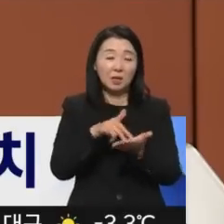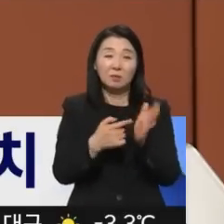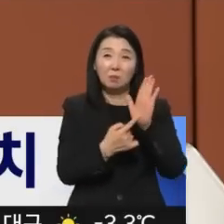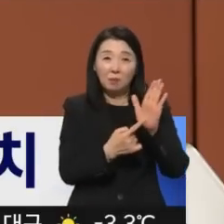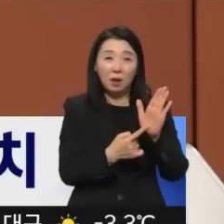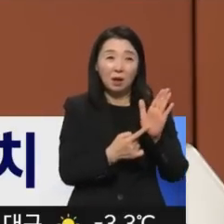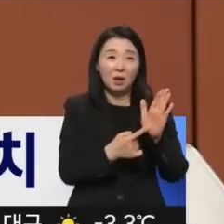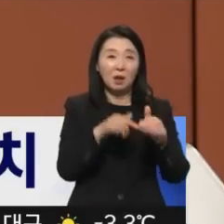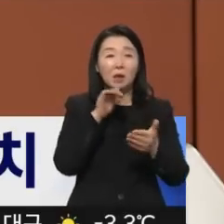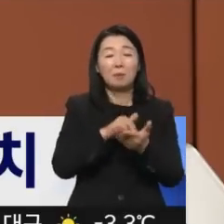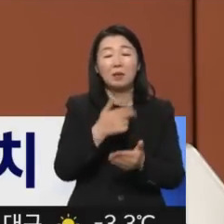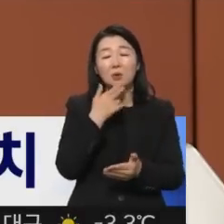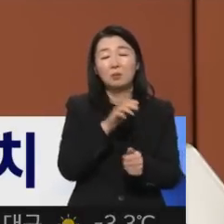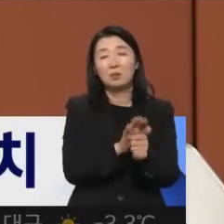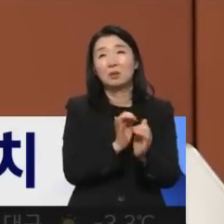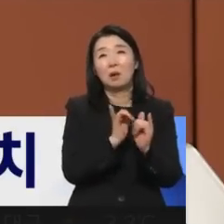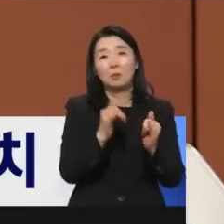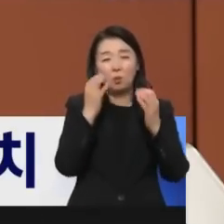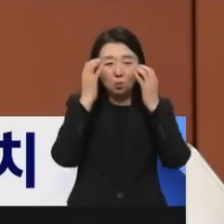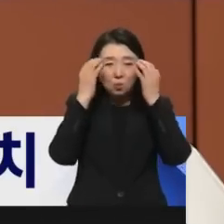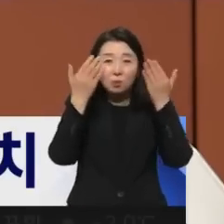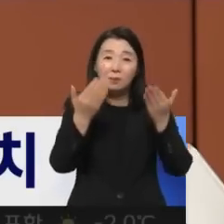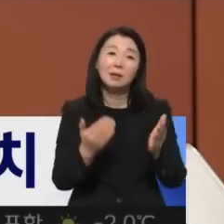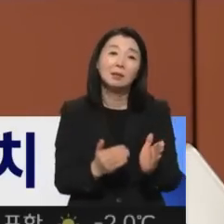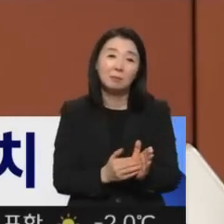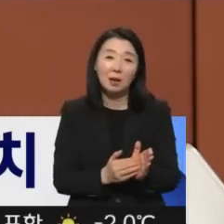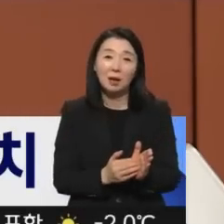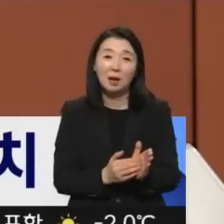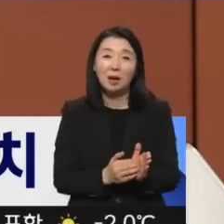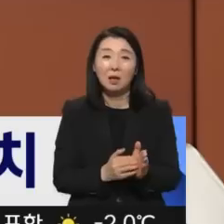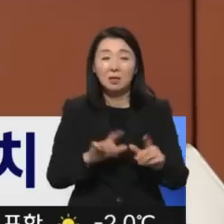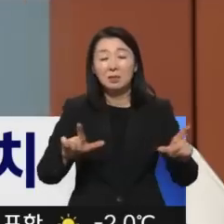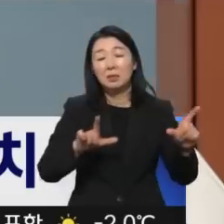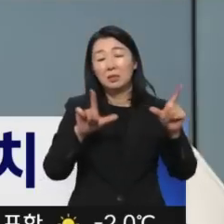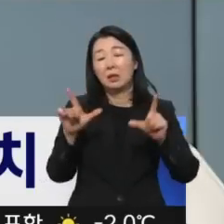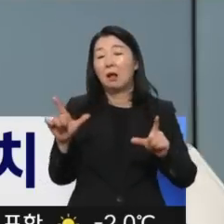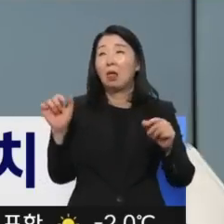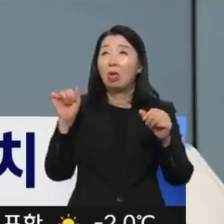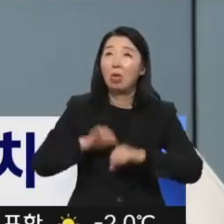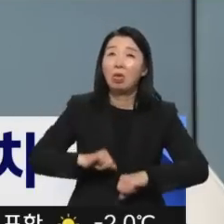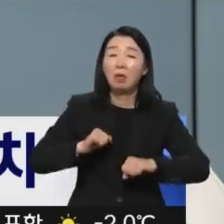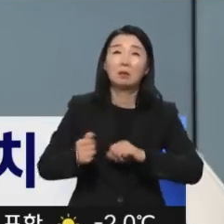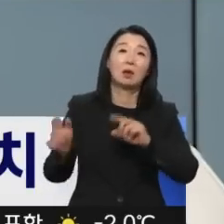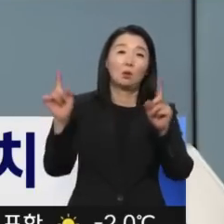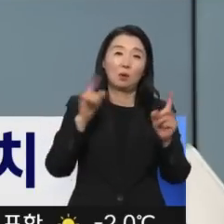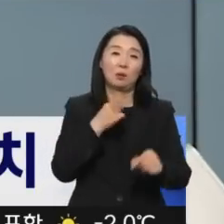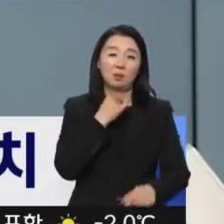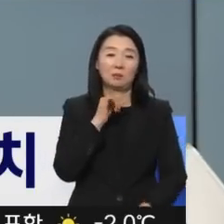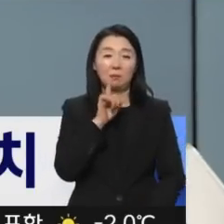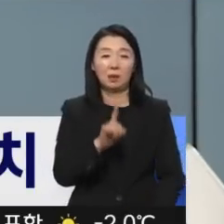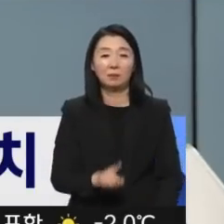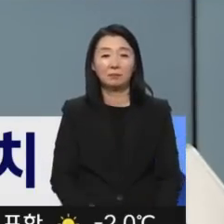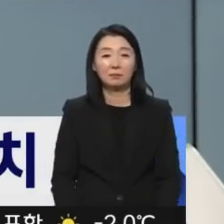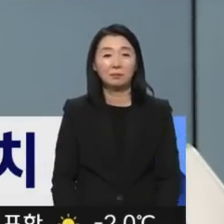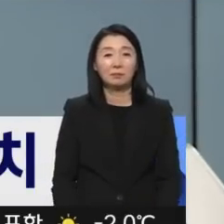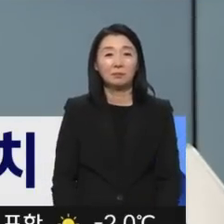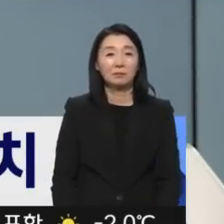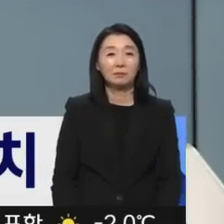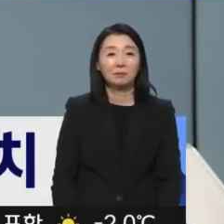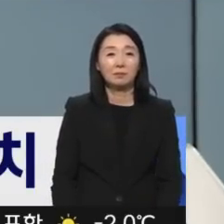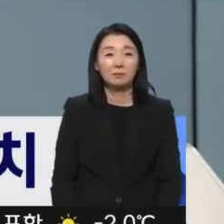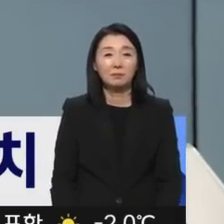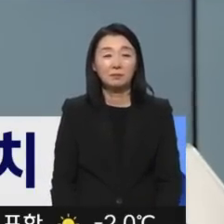않는 피의자와 그의 지지자들로부터 많은 고통을 받았고 일상이 무너졌는데 일상을 회복하고 싶다는 그런 입장을 밝혔다고